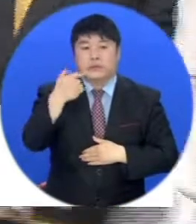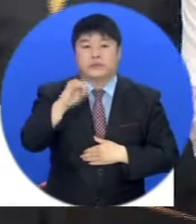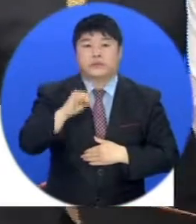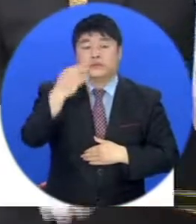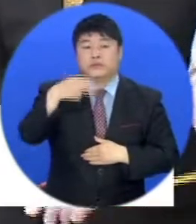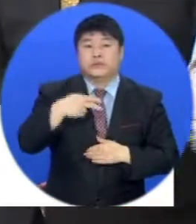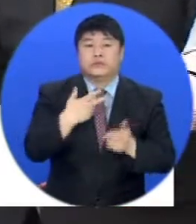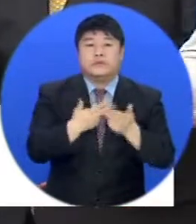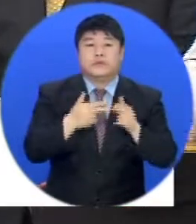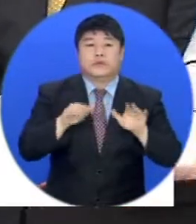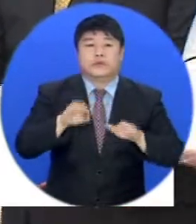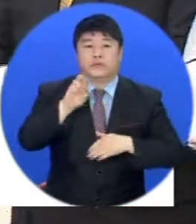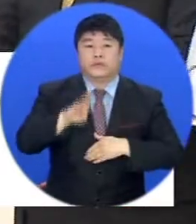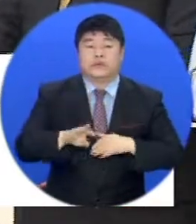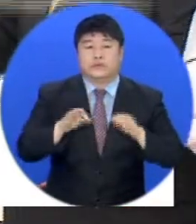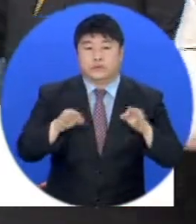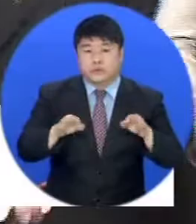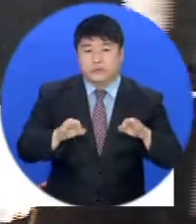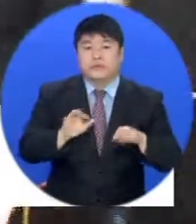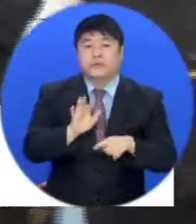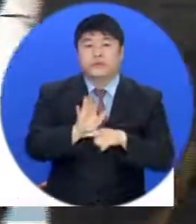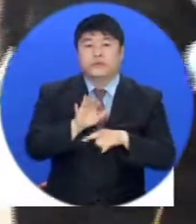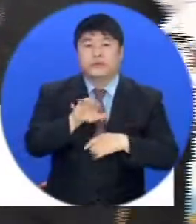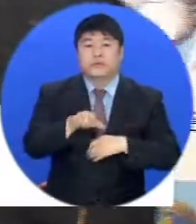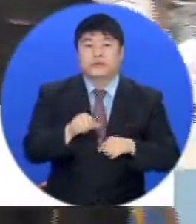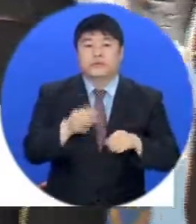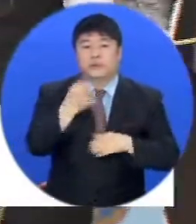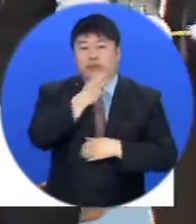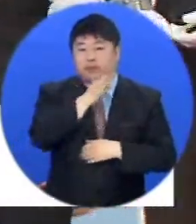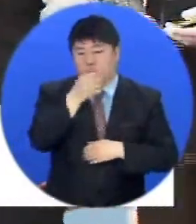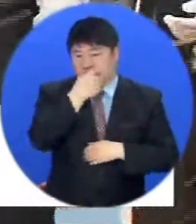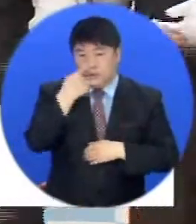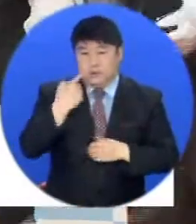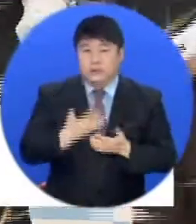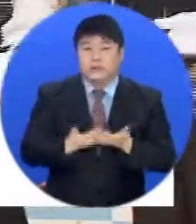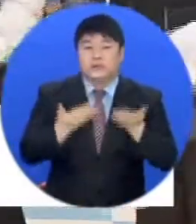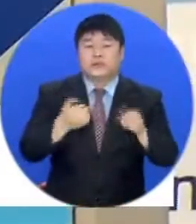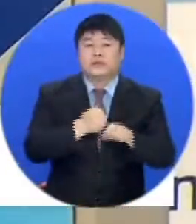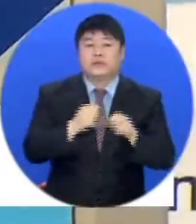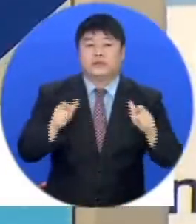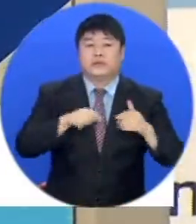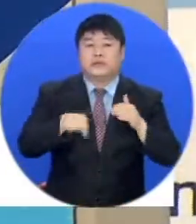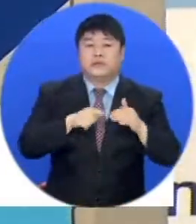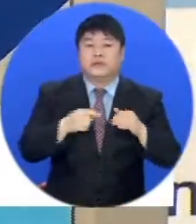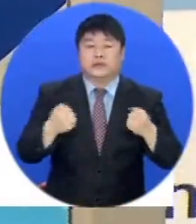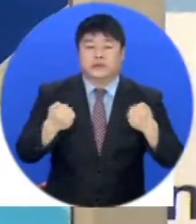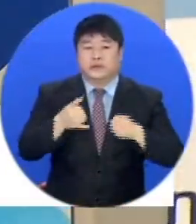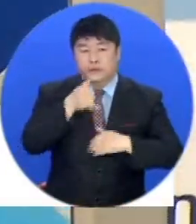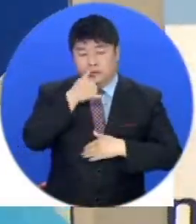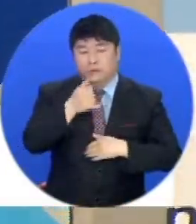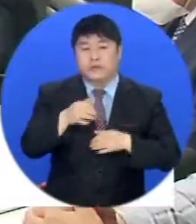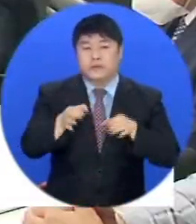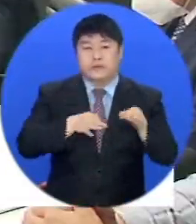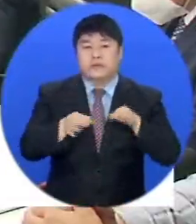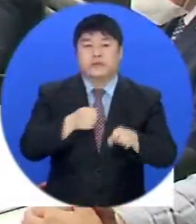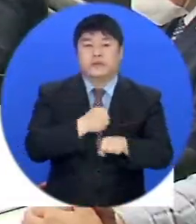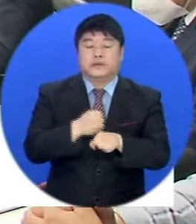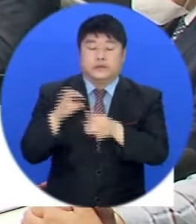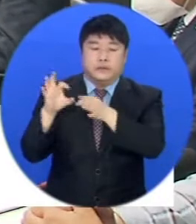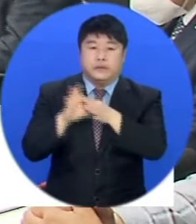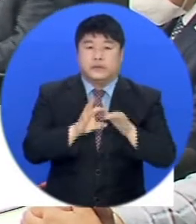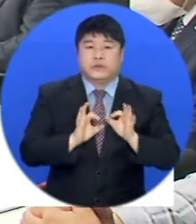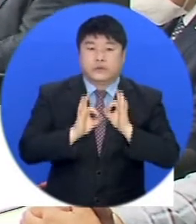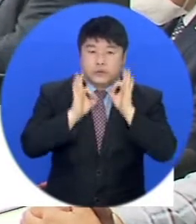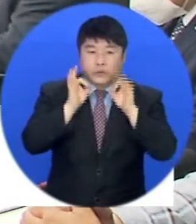한국능률협회는 오늘 광주은행 본점에서 인증식을 열고 지역 내 탄탄한 영업력과 트렌드를 반영하는 지속적인